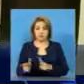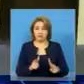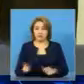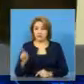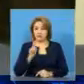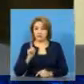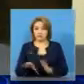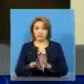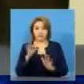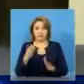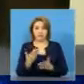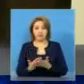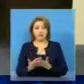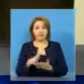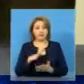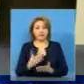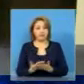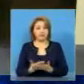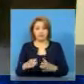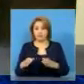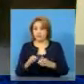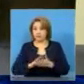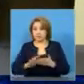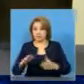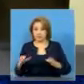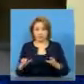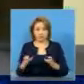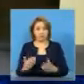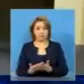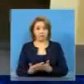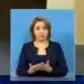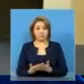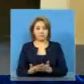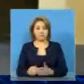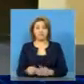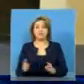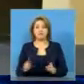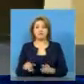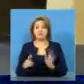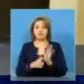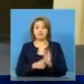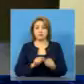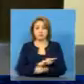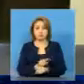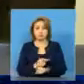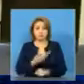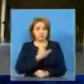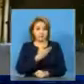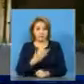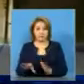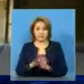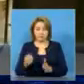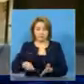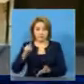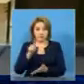ожидания избирателей. Отмечается это и в соблюдении санитарных требований. Надо отметить, что с 7 часов желающих проявить свою